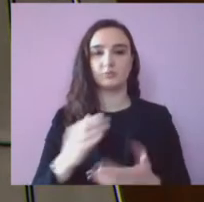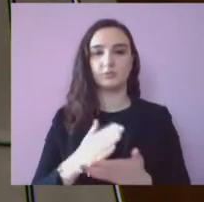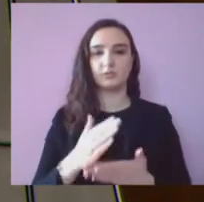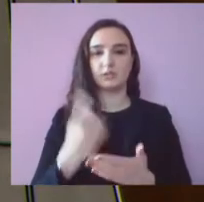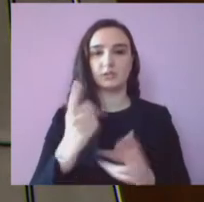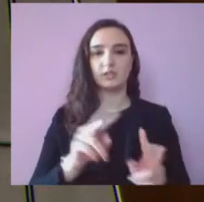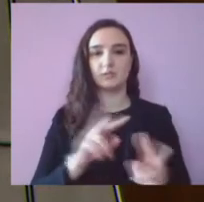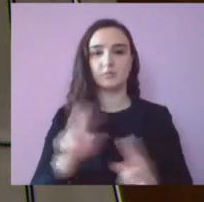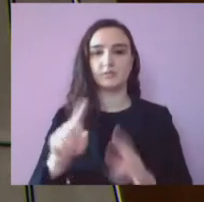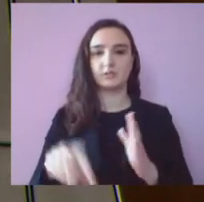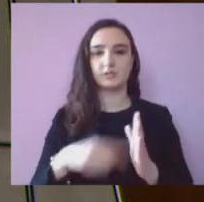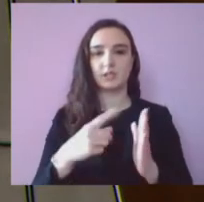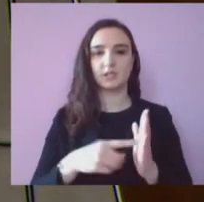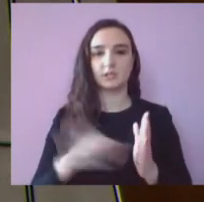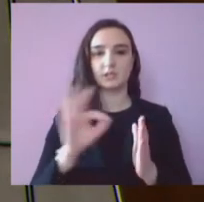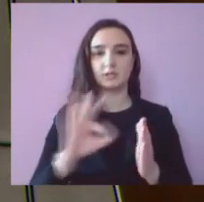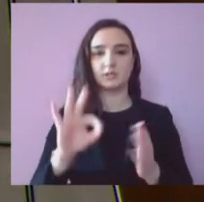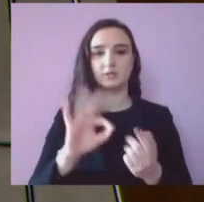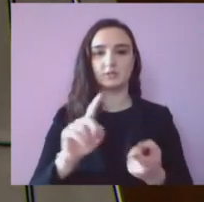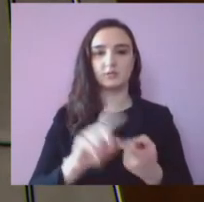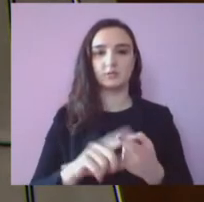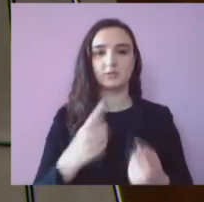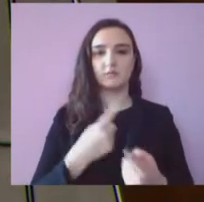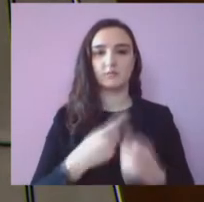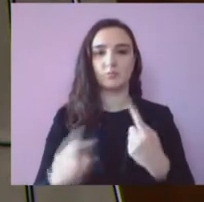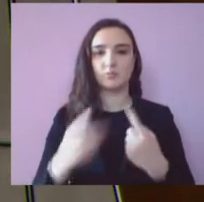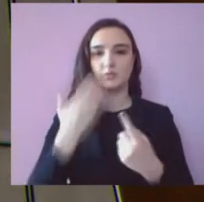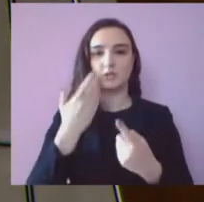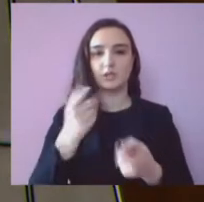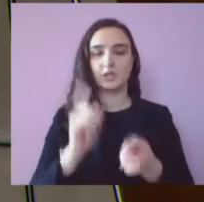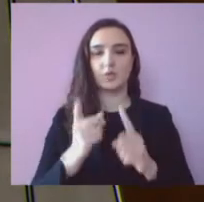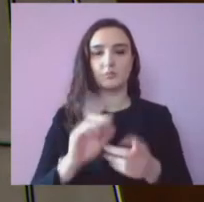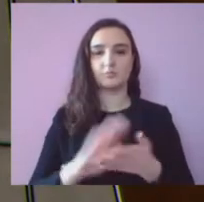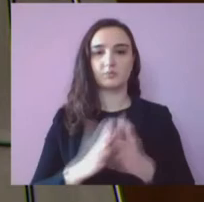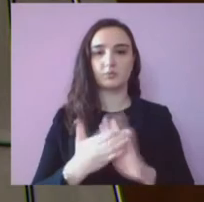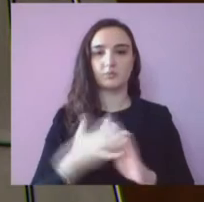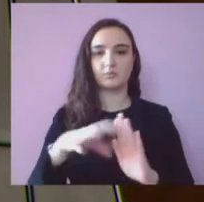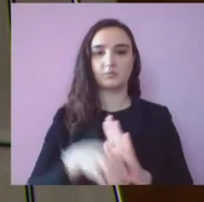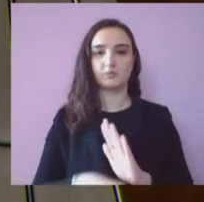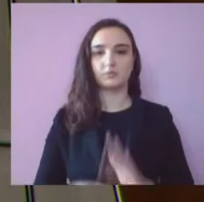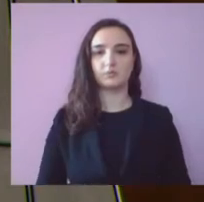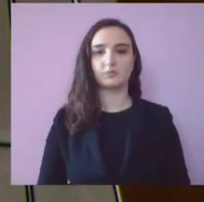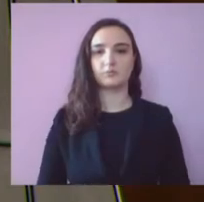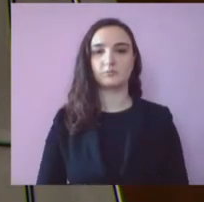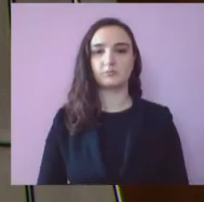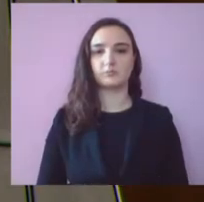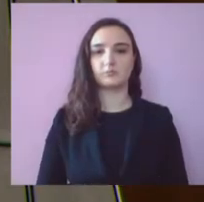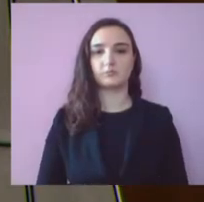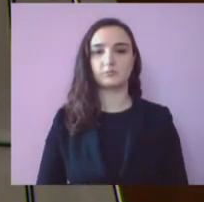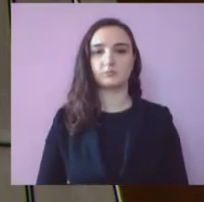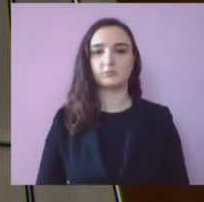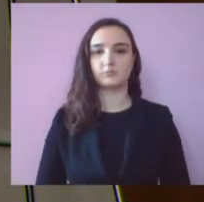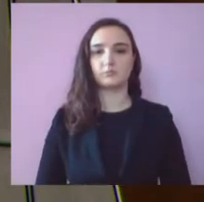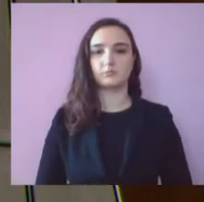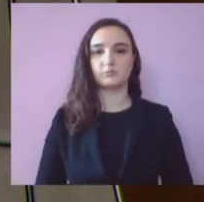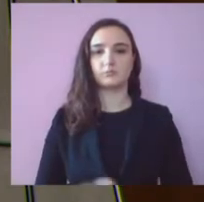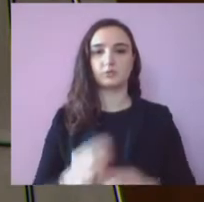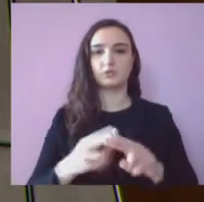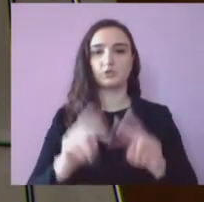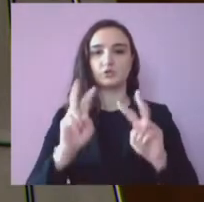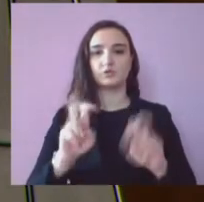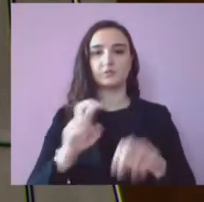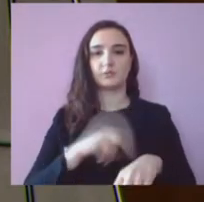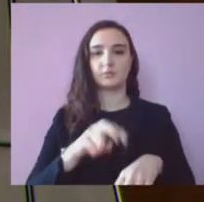kud. Განსხვავე ბული რეალობის პირობებში, რადგან ეს გულისხმობს უპირველეს ყოვლისა სამედიცინო ცოდნას.